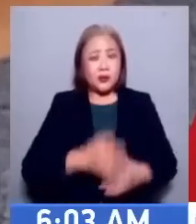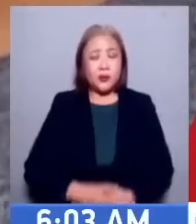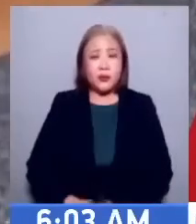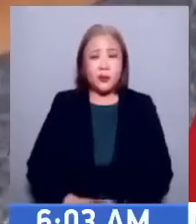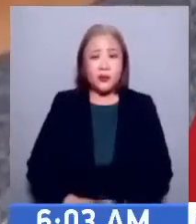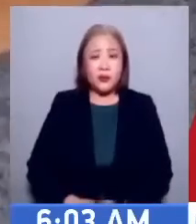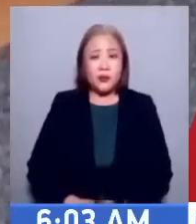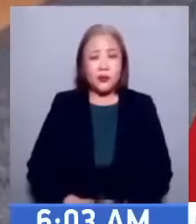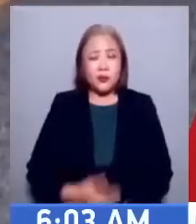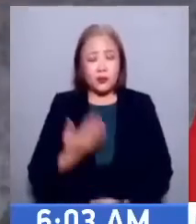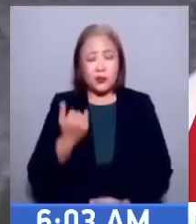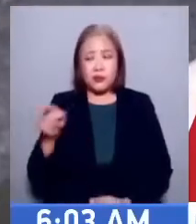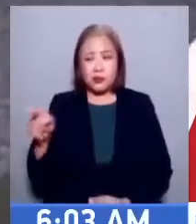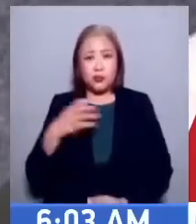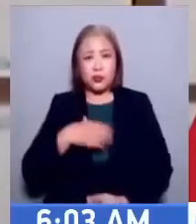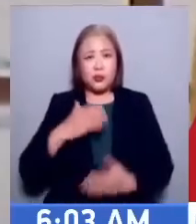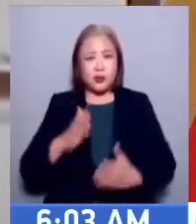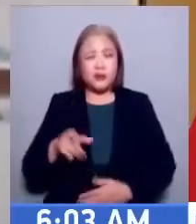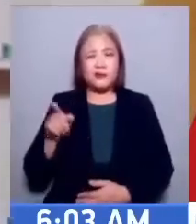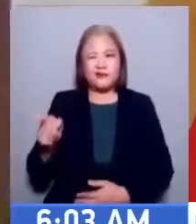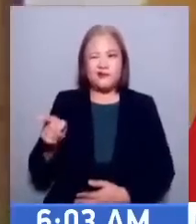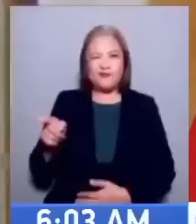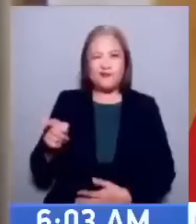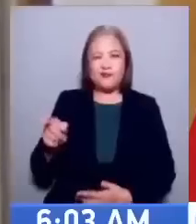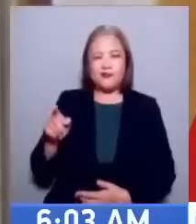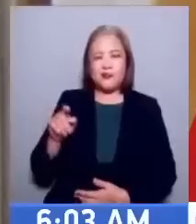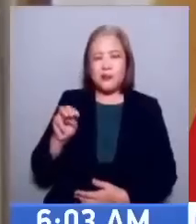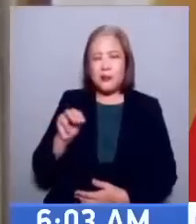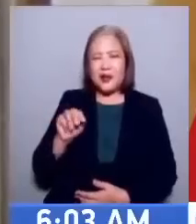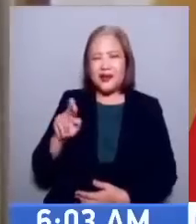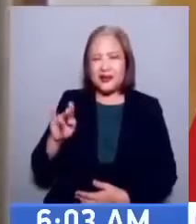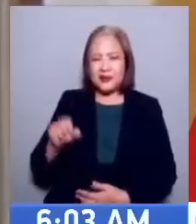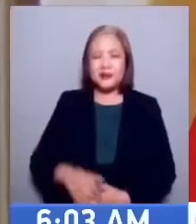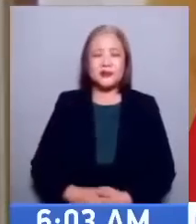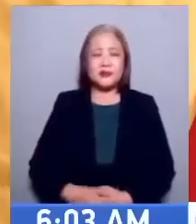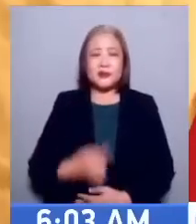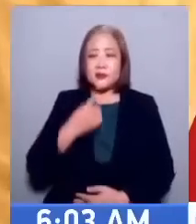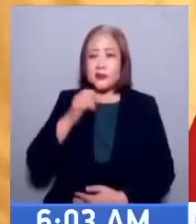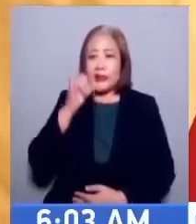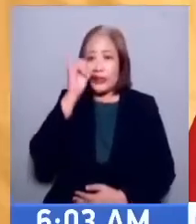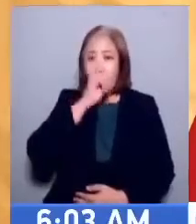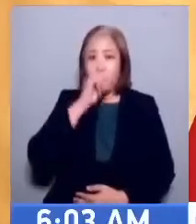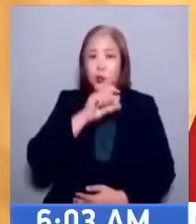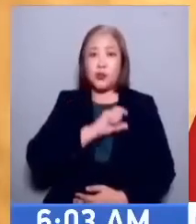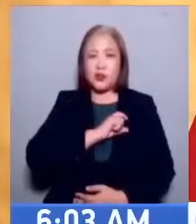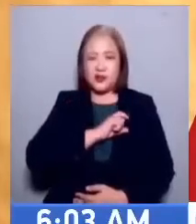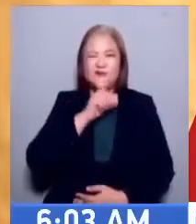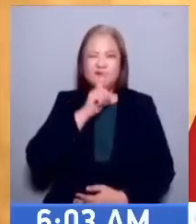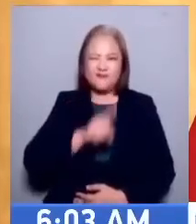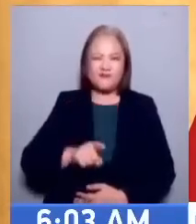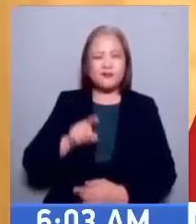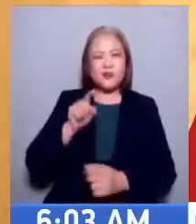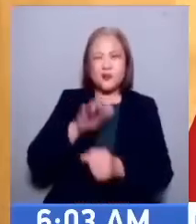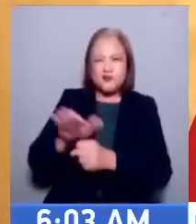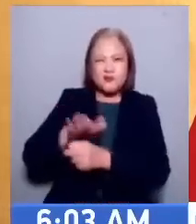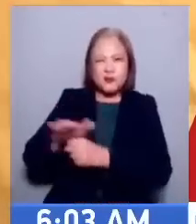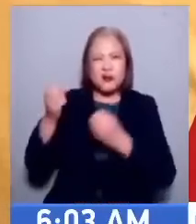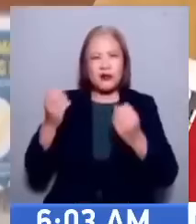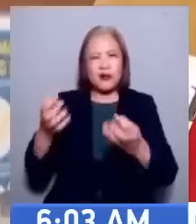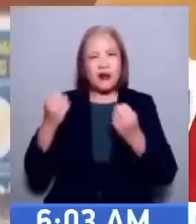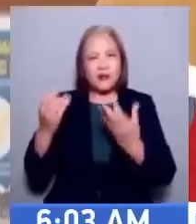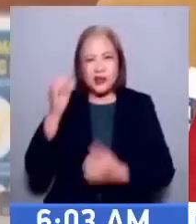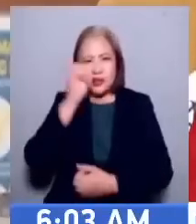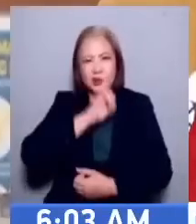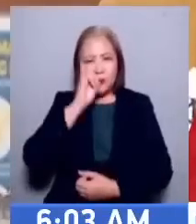complainant? Yung mga Marites. Sabi ng Iloilo Police, rape ang talamak na krimen sa Iloilo na inaalam nila ngayon kung ano ang dahilan.